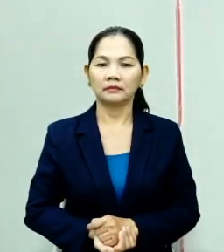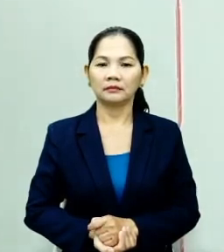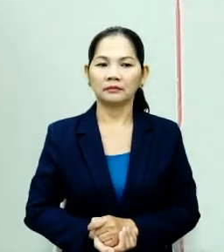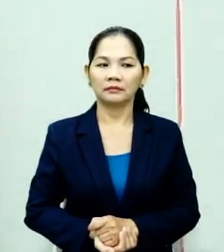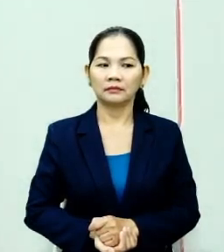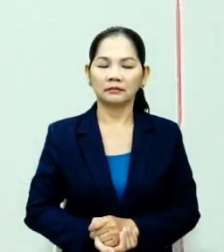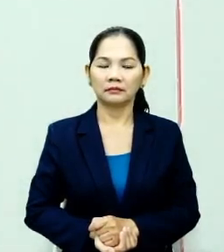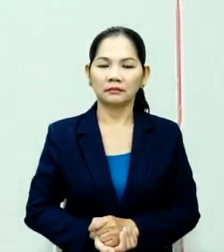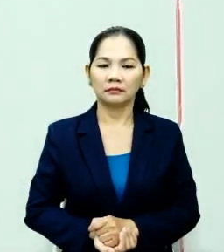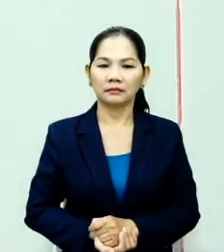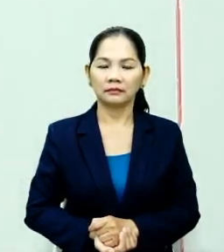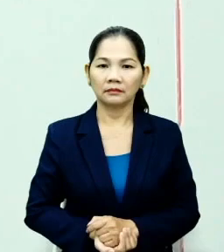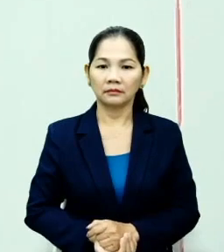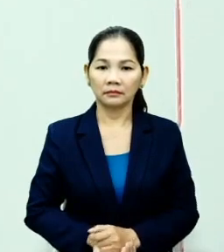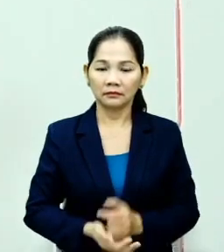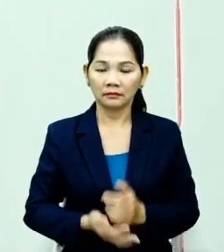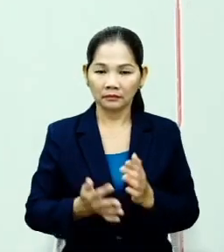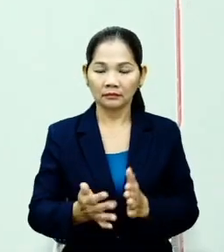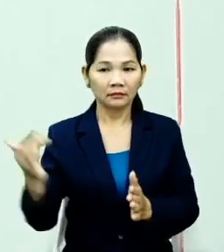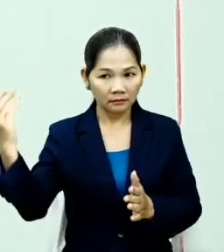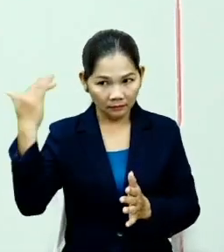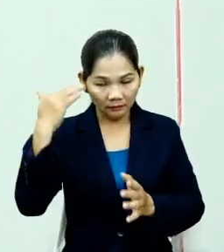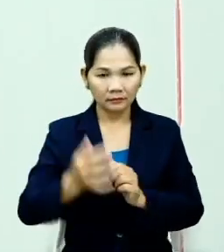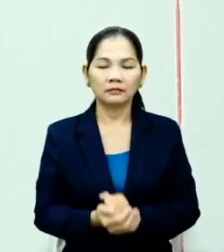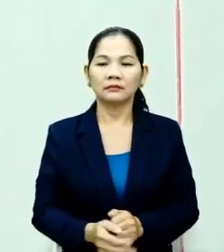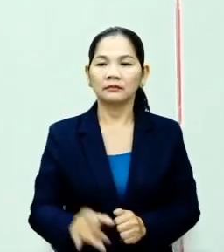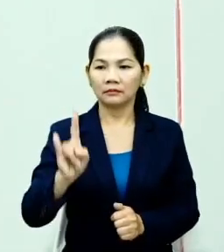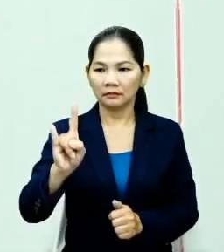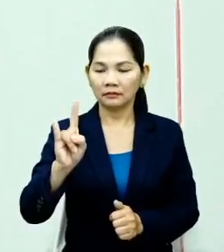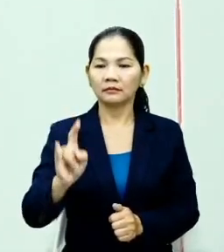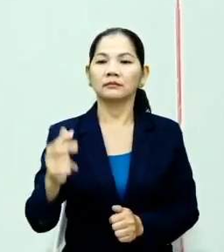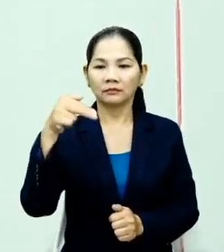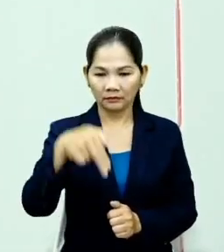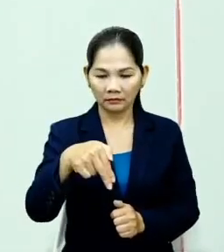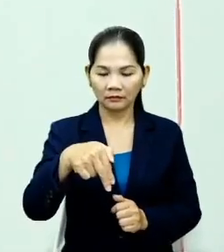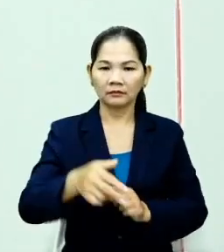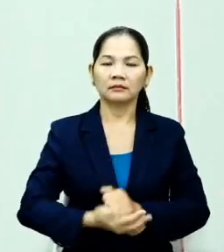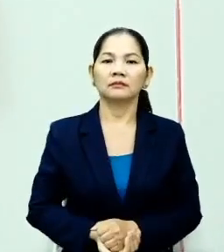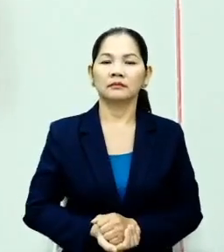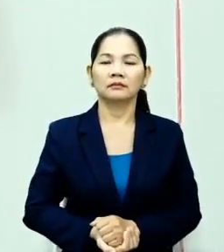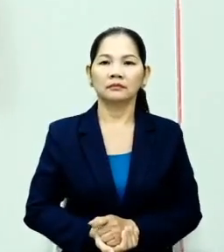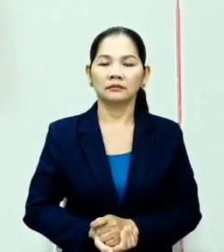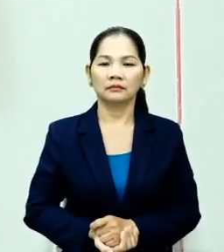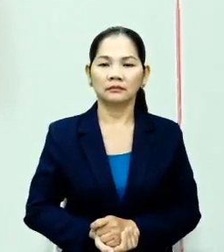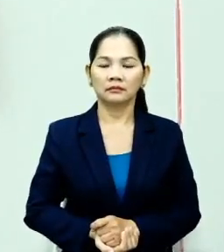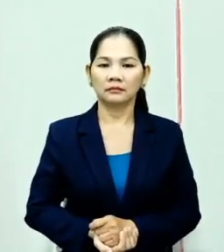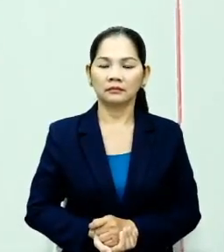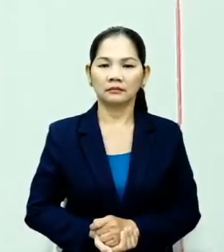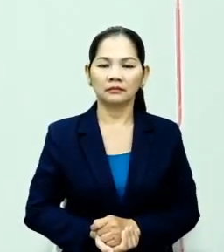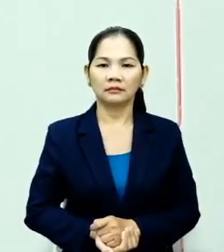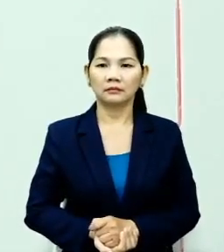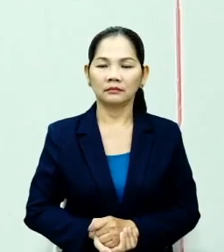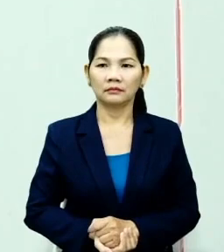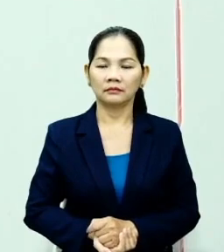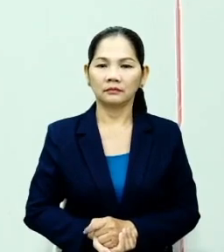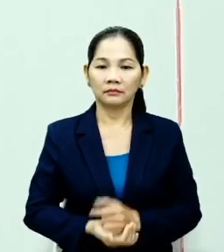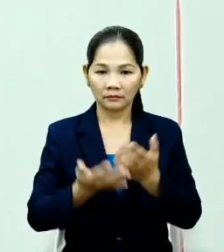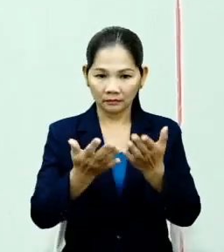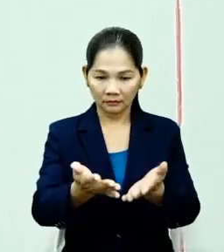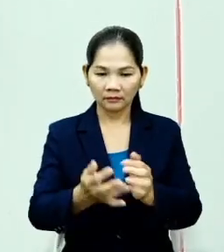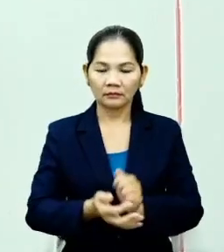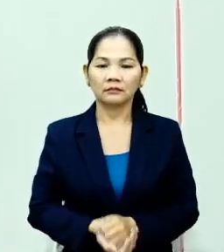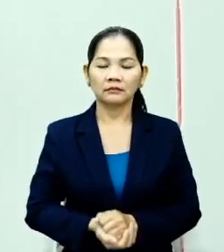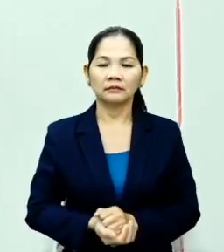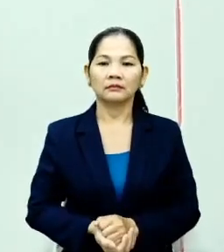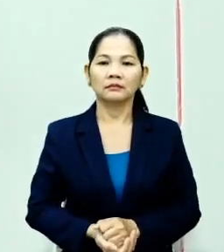Chà, con sẽ đặt được lượng bằng lửa số. Mó, chừng tố, mật tổ chà cốt bắn lơ sâu